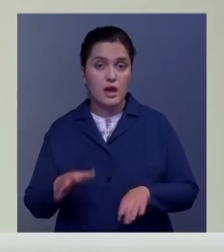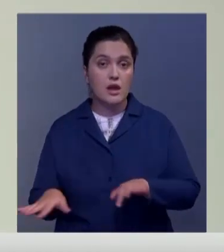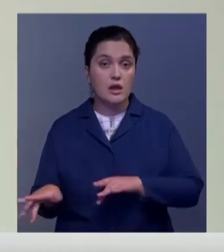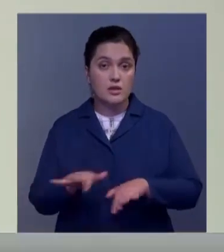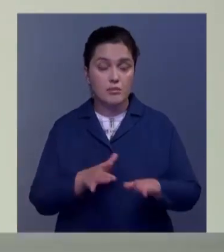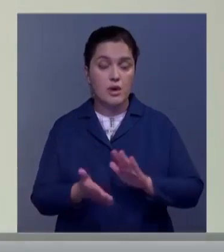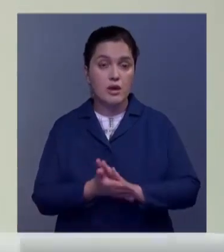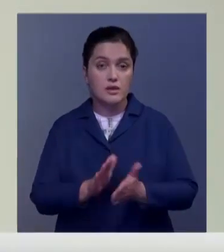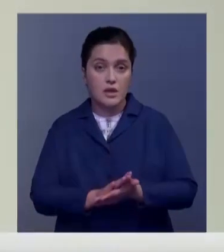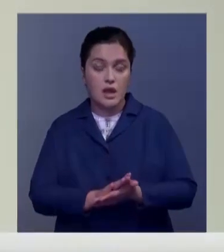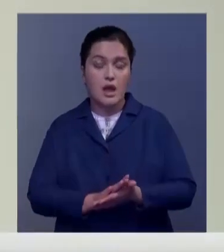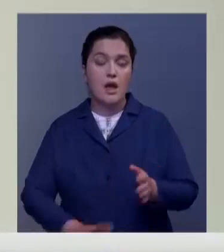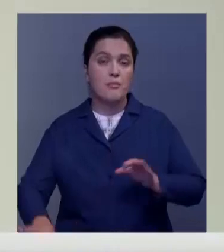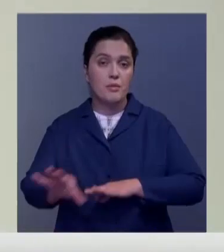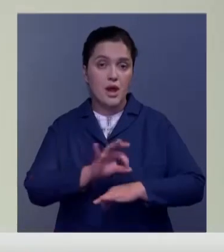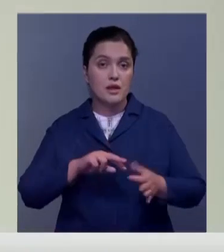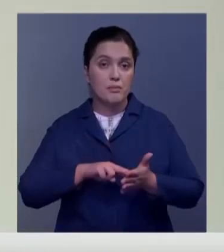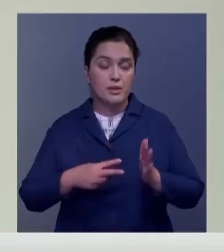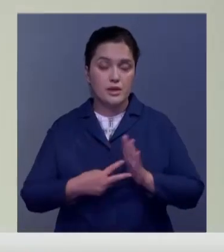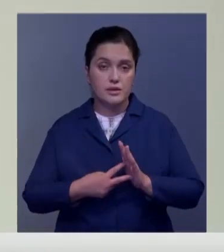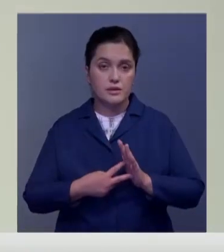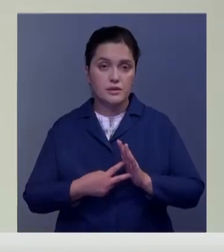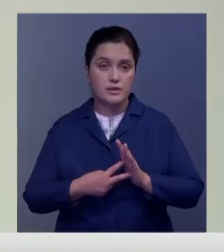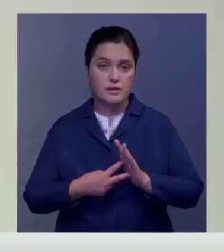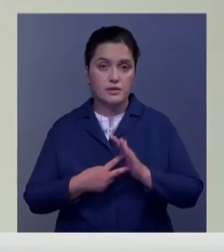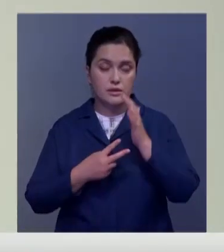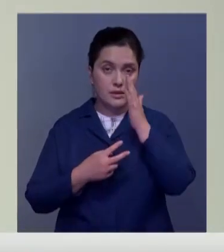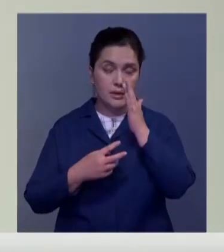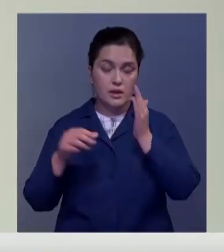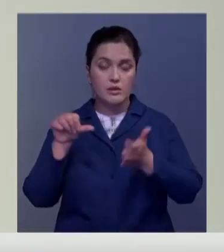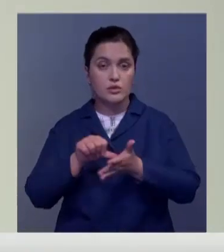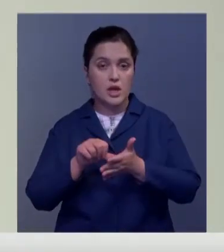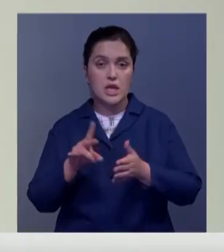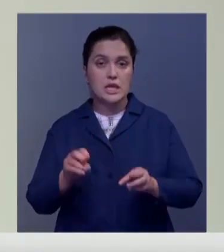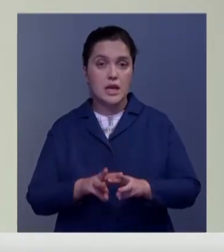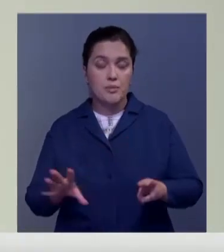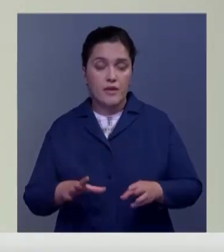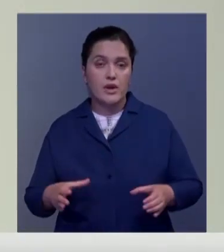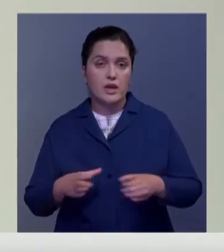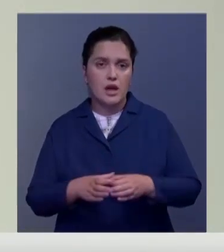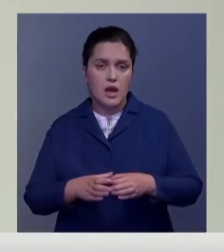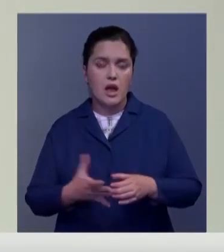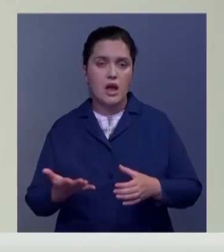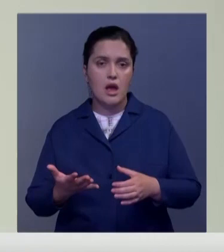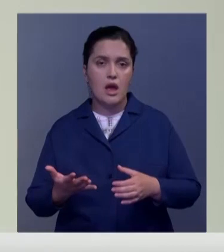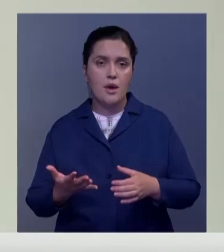разрабатывать концепцию проекта закона с участием неправительственных организаций,